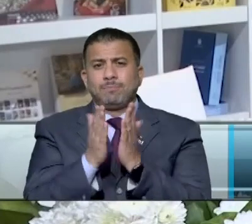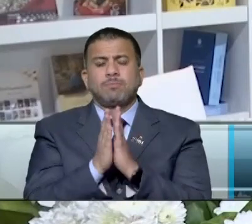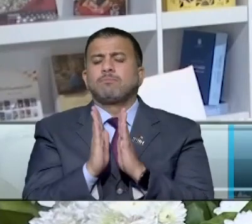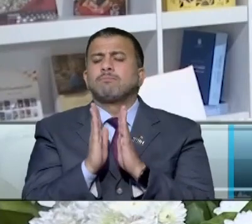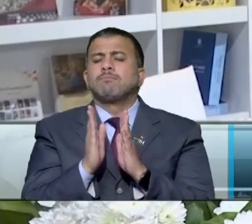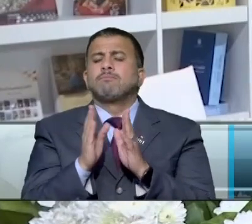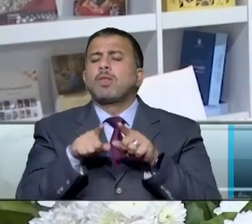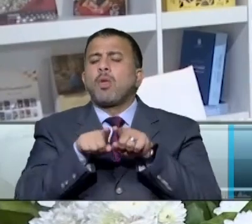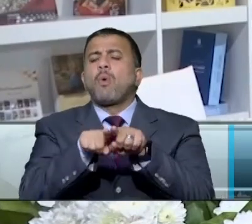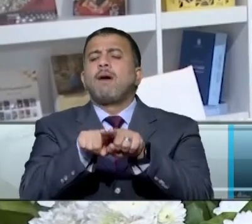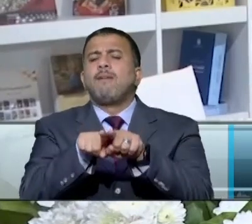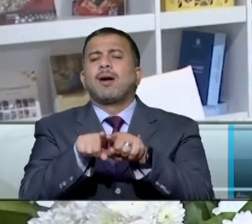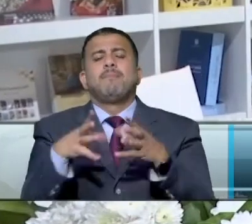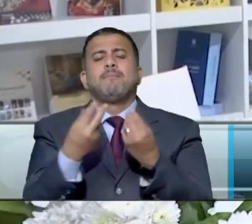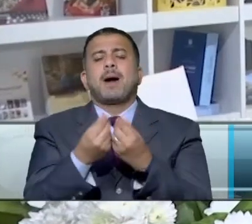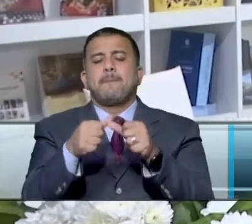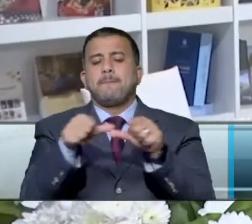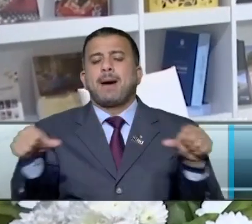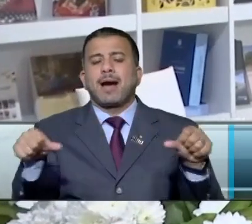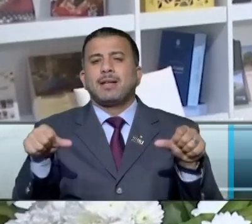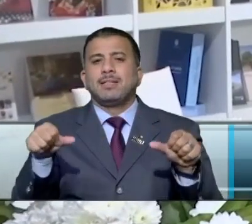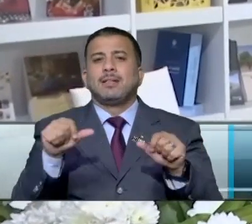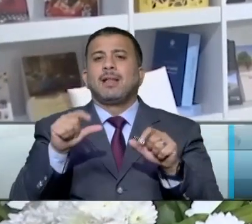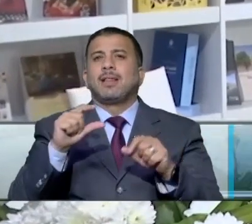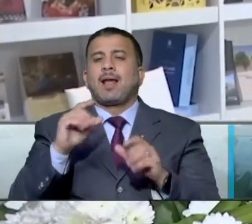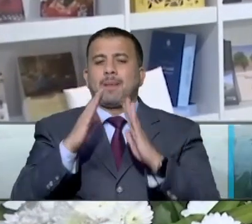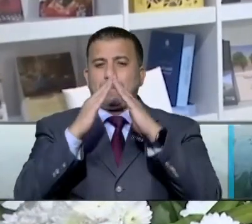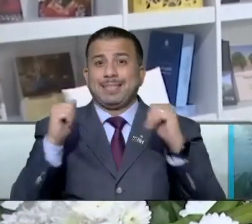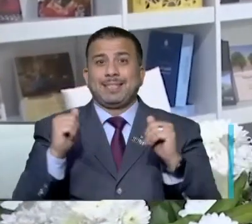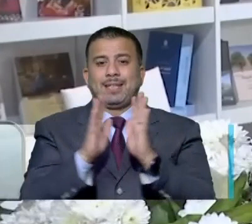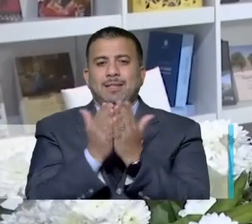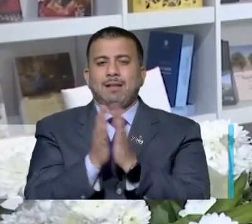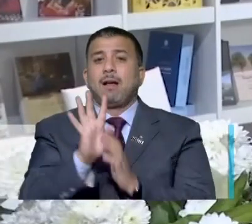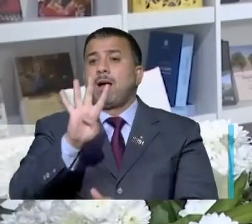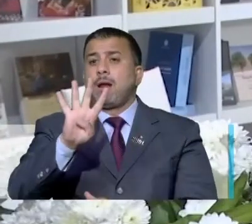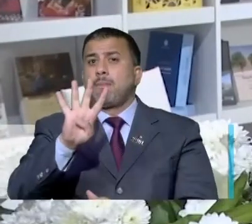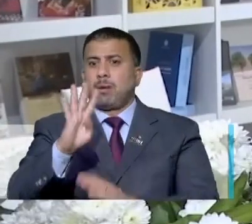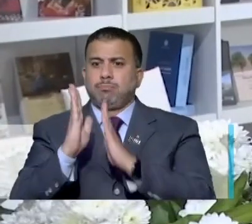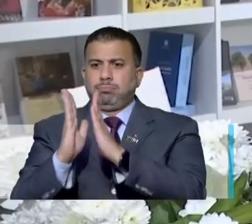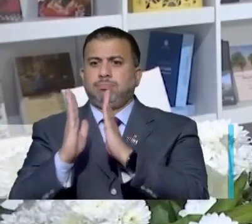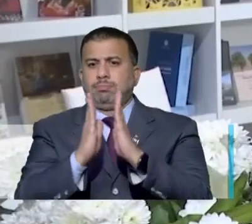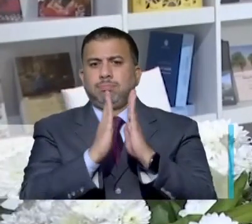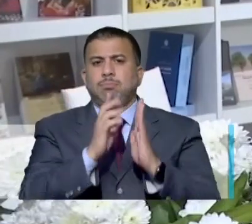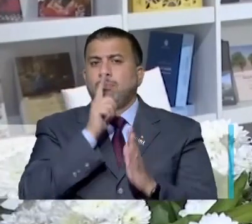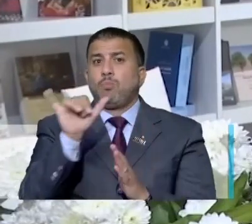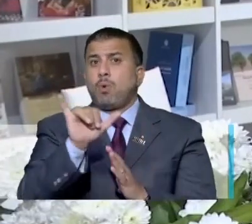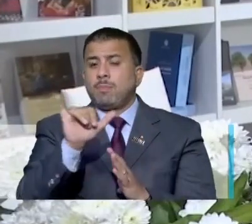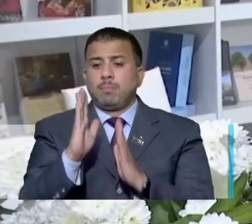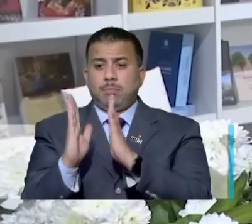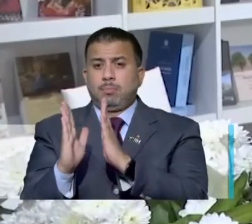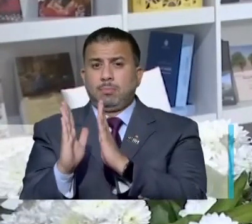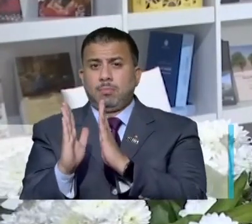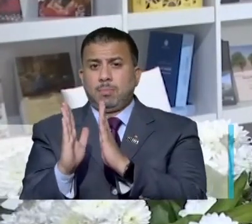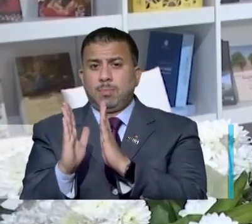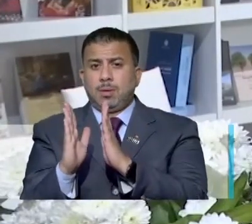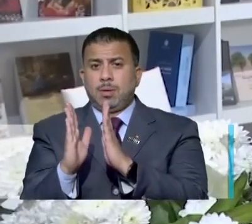تتوافق مع انطلاق معرض القاهرة الدولي للكتاب. هي 4 إصدارات مهمة، أهمها مثلا